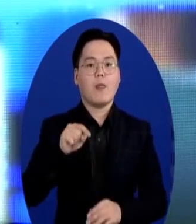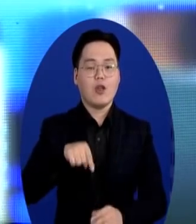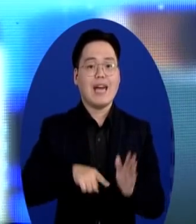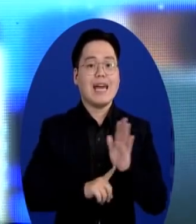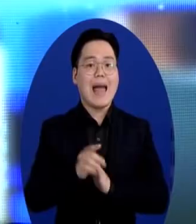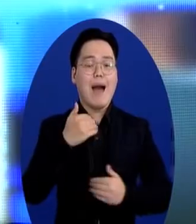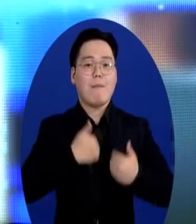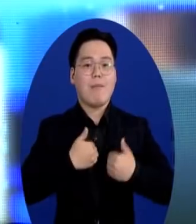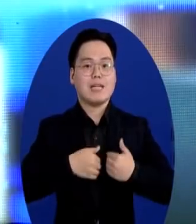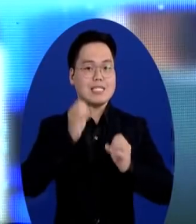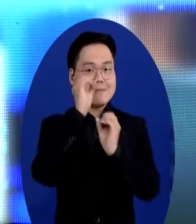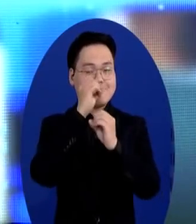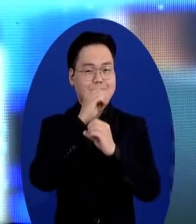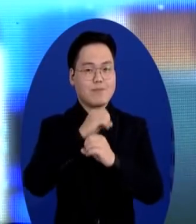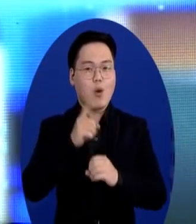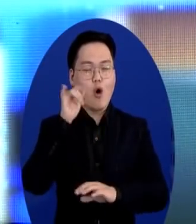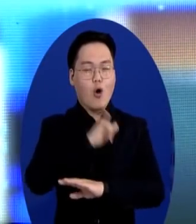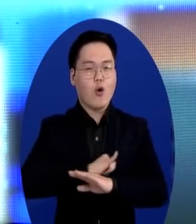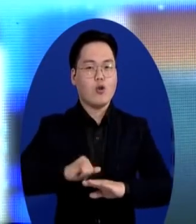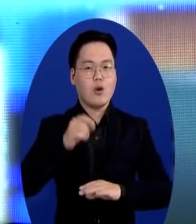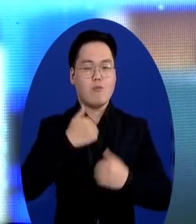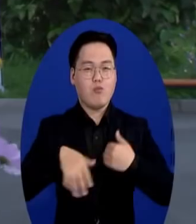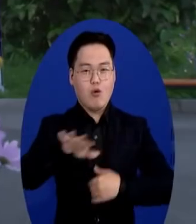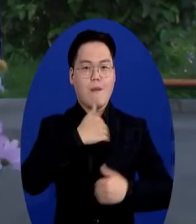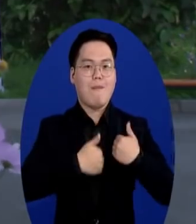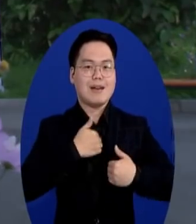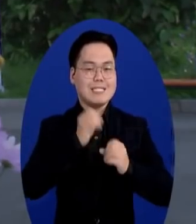Энэ ажил маргаашнаас орон даяар эхэлнэ.